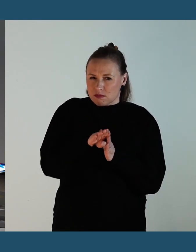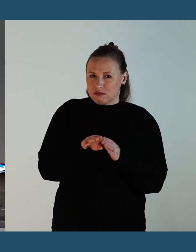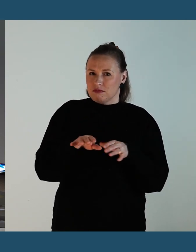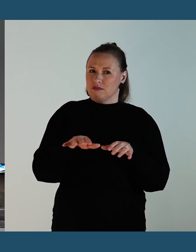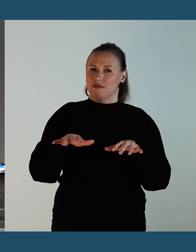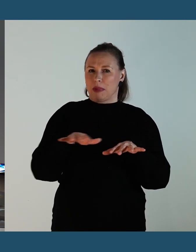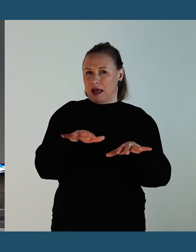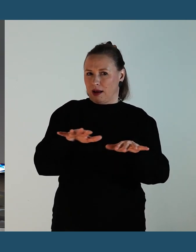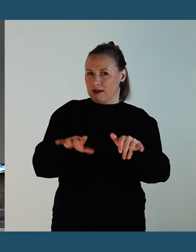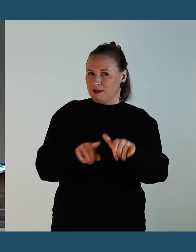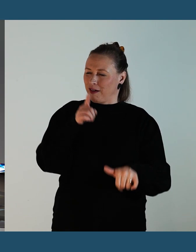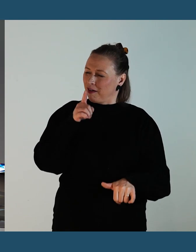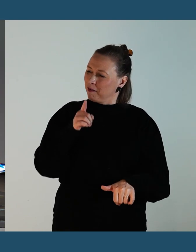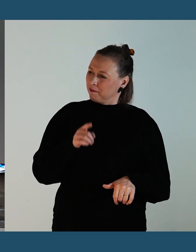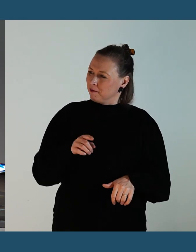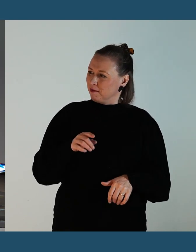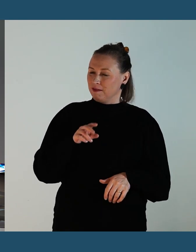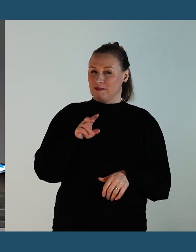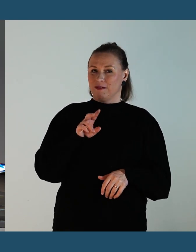ole hyvä.